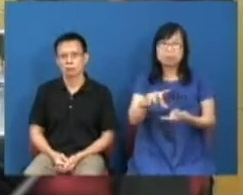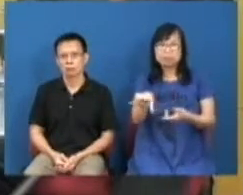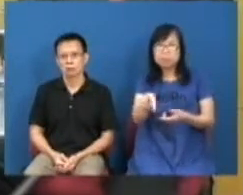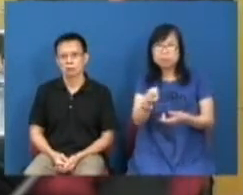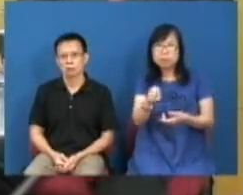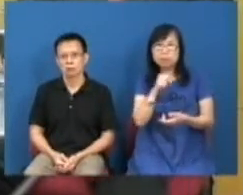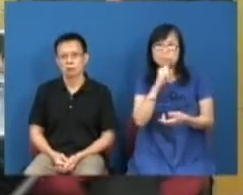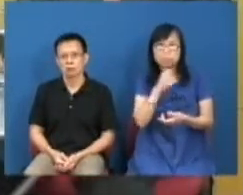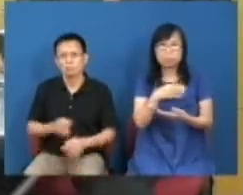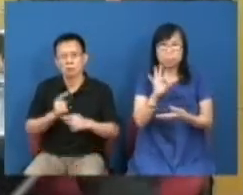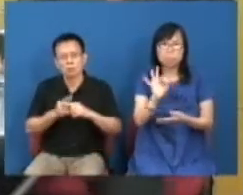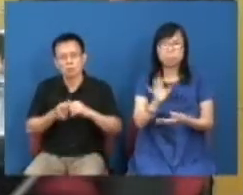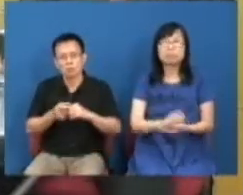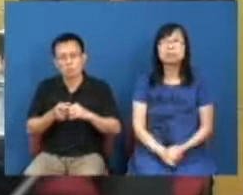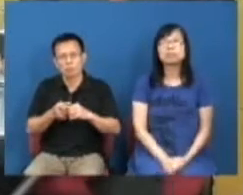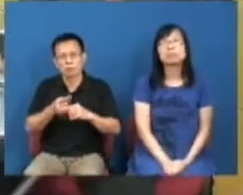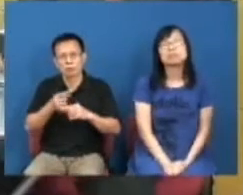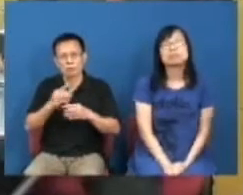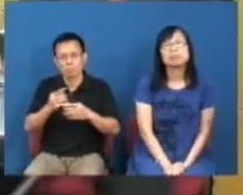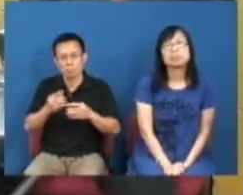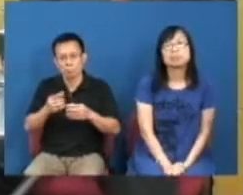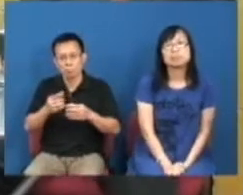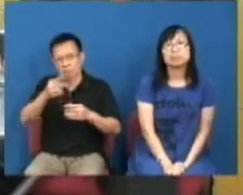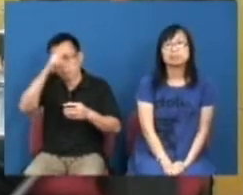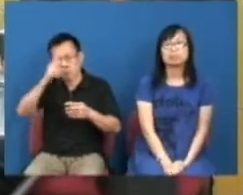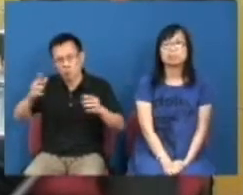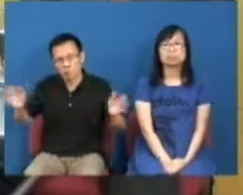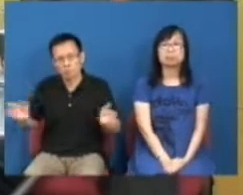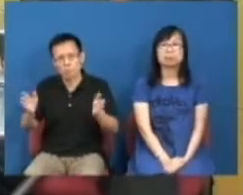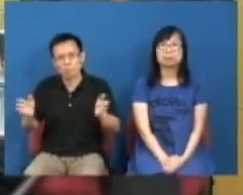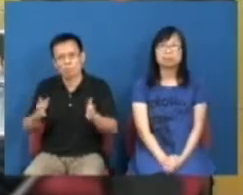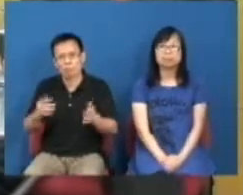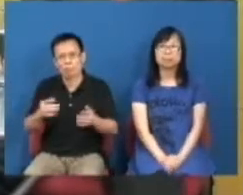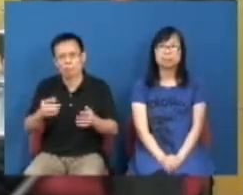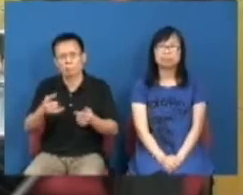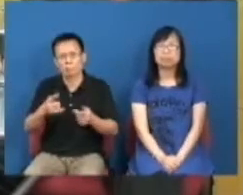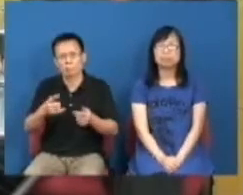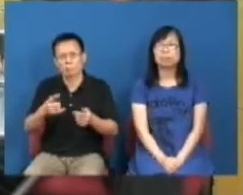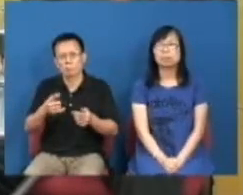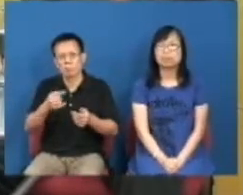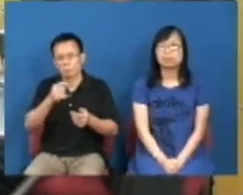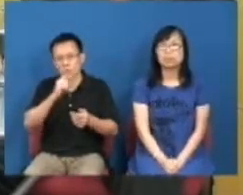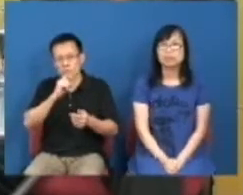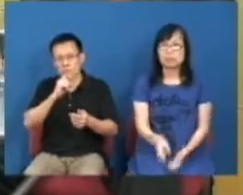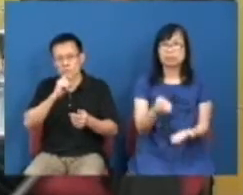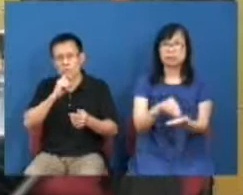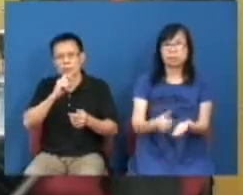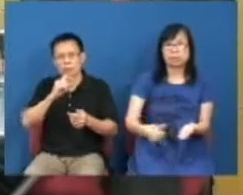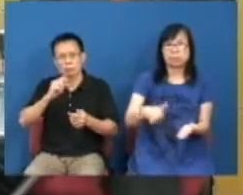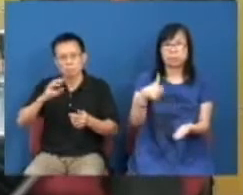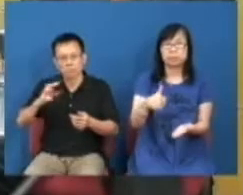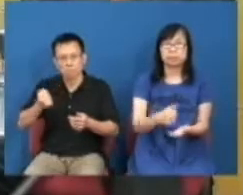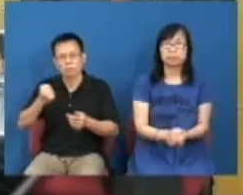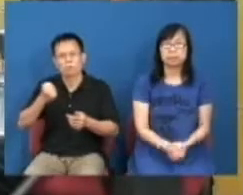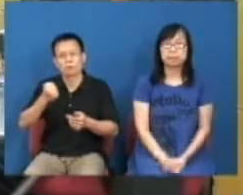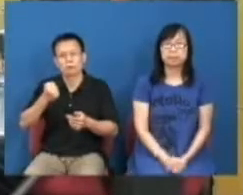佳。 其實就咁，佢推動唔係唔見佳嘅，都有一個係效果 一定嘅成果，但係 因為你講